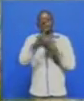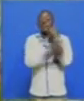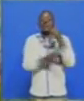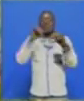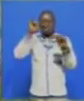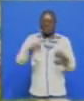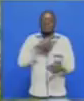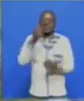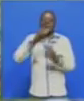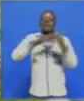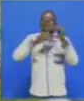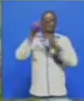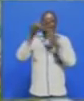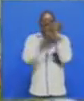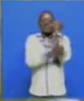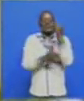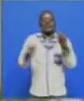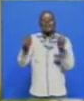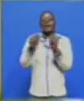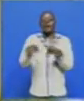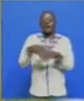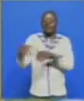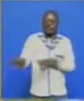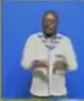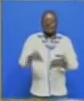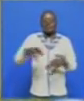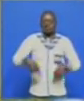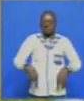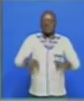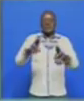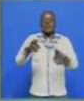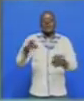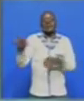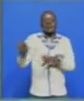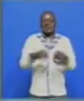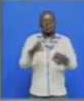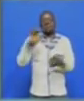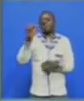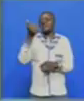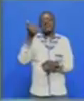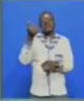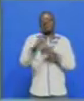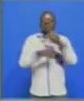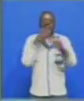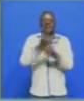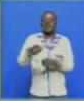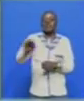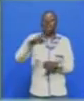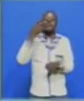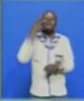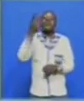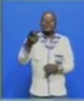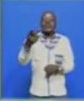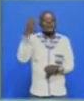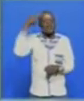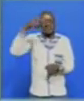pays en faisant des infrastructures qui se fondent au bout de 10 ans. Vous avez vu, il y a des infrastructures qui sont effondrées